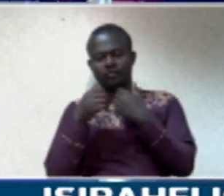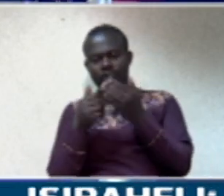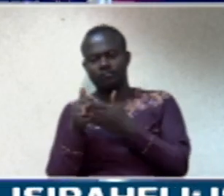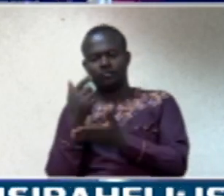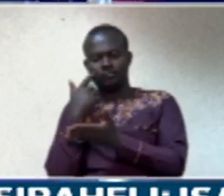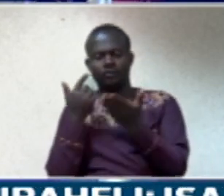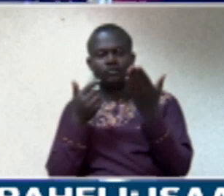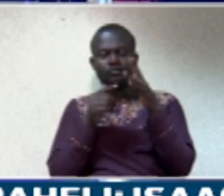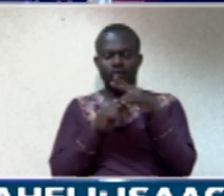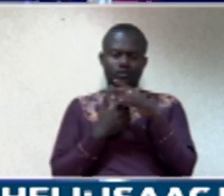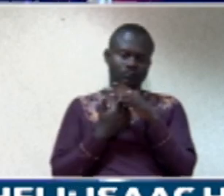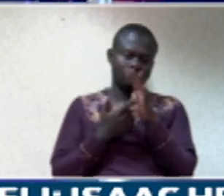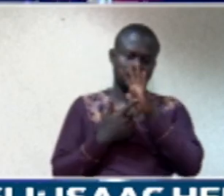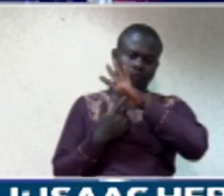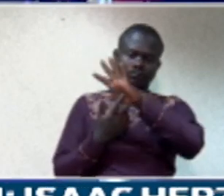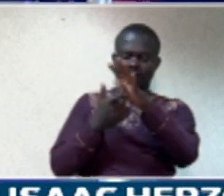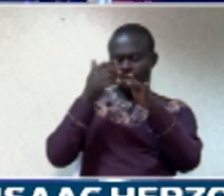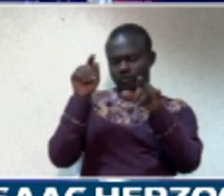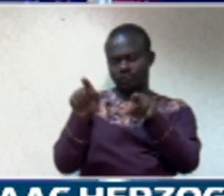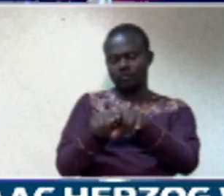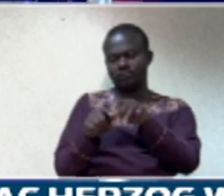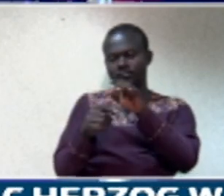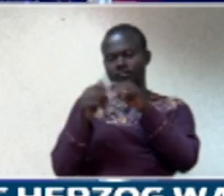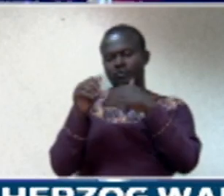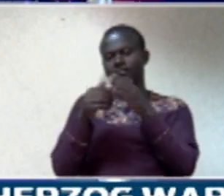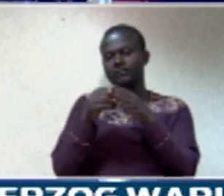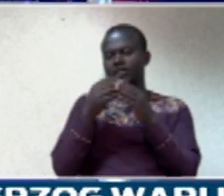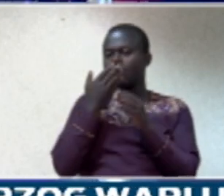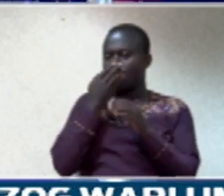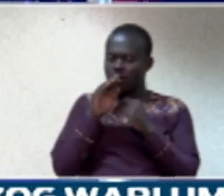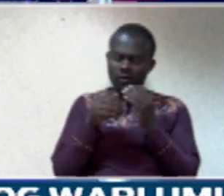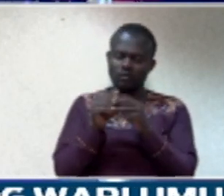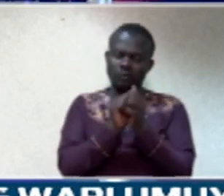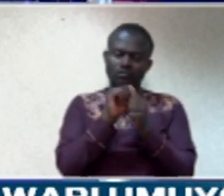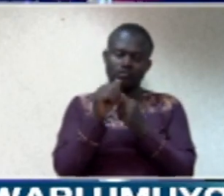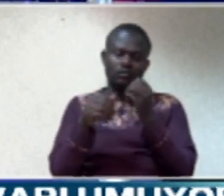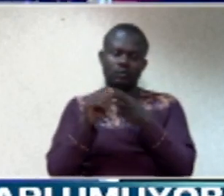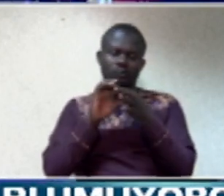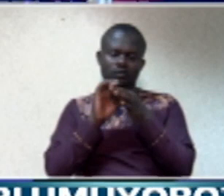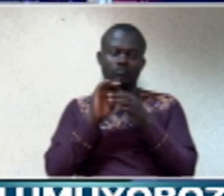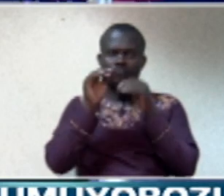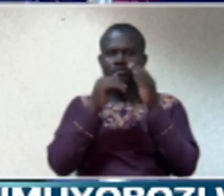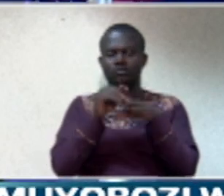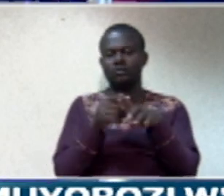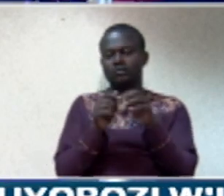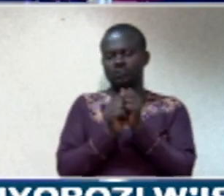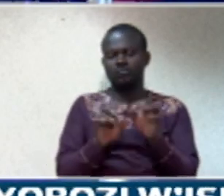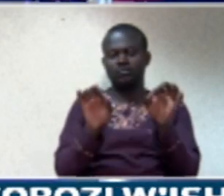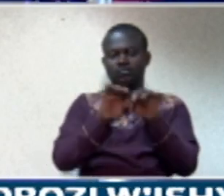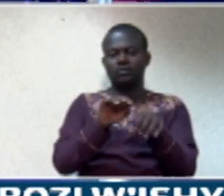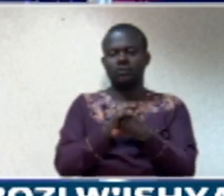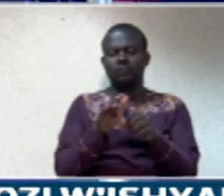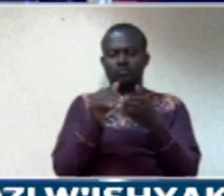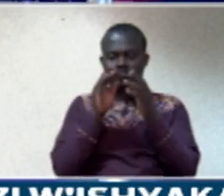kwabyo zatangiye kwigaragaza nko kwiyongera ku bushyuhe n'ibindi ubufatanye bw'inzego zitandukanye ngo nabwo ni ingenzi cyane nko tubibwirwa